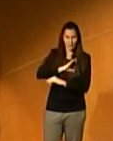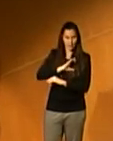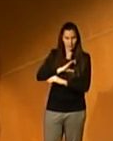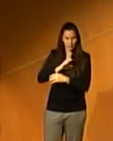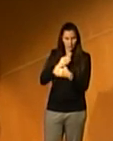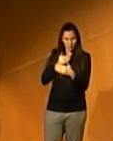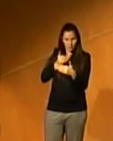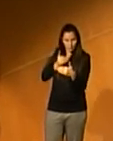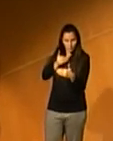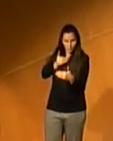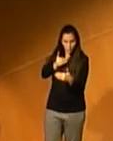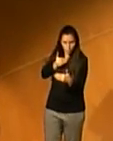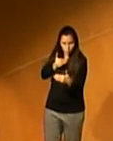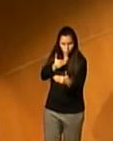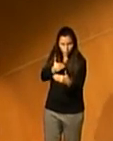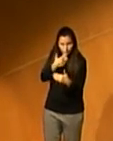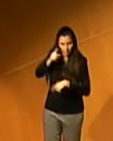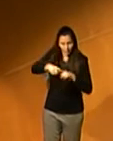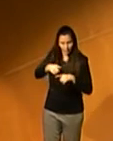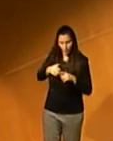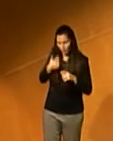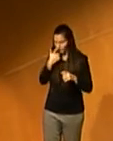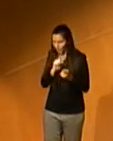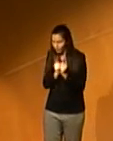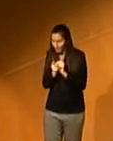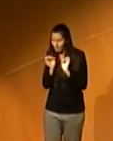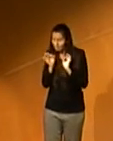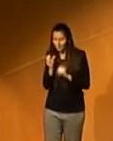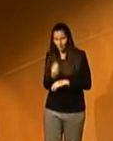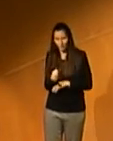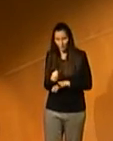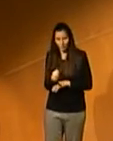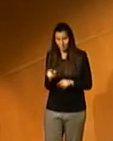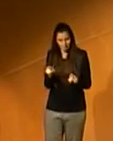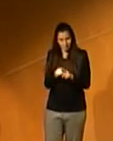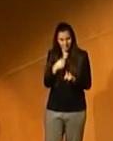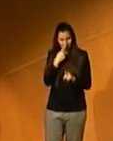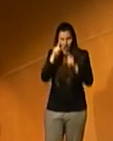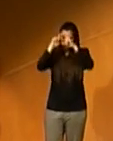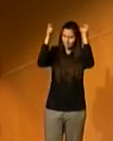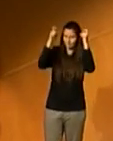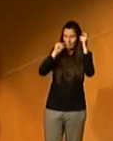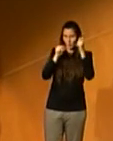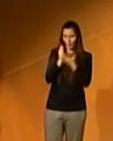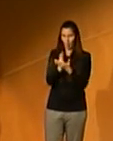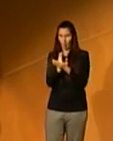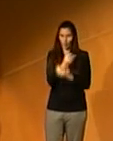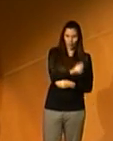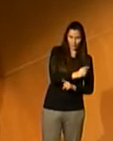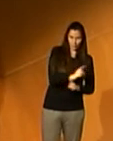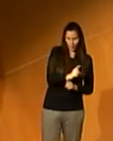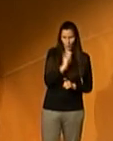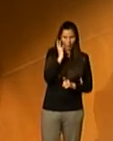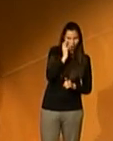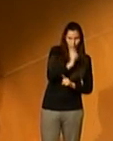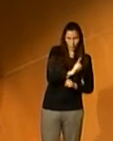fois, on est un peu comme des enfants, oui. Enfin, on a un statut un peu hybride, et oui. Donc je le retrouve dans votre fonction. Oui, c'est souvent que ça